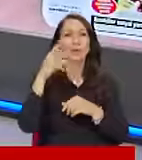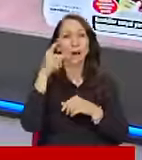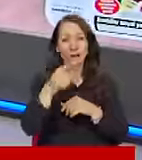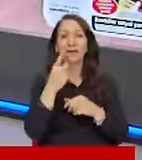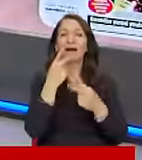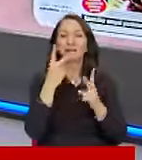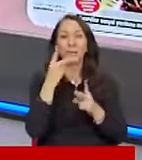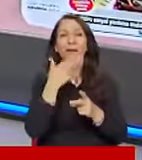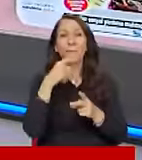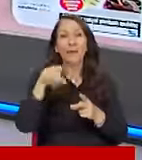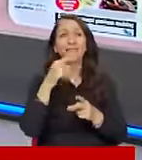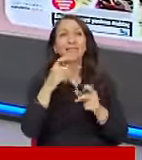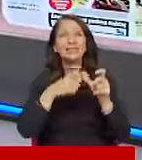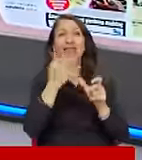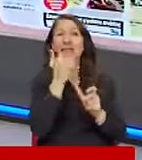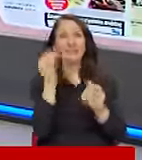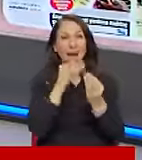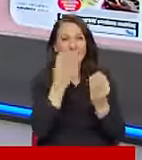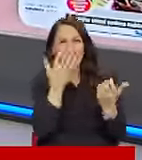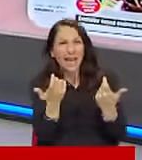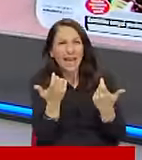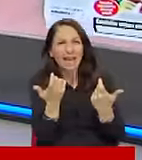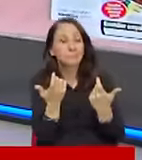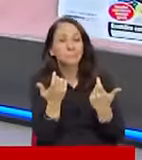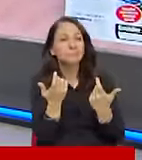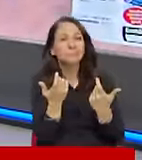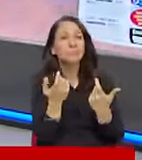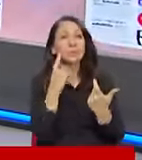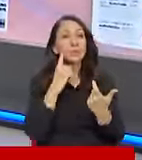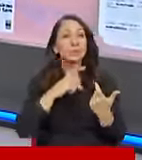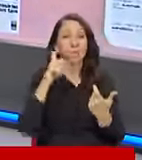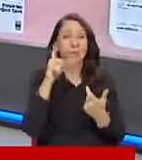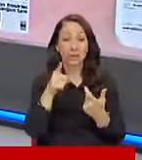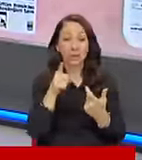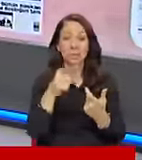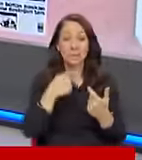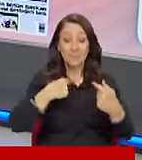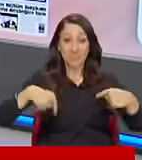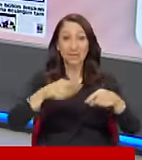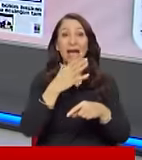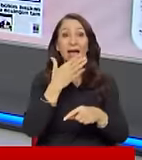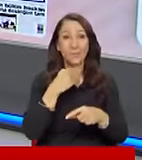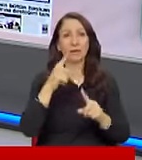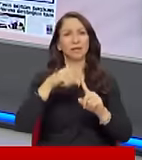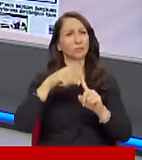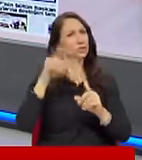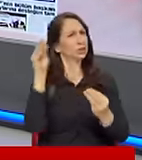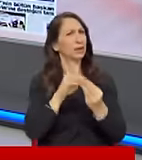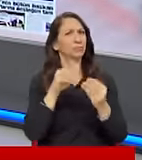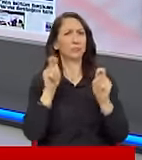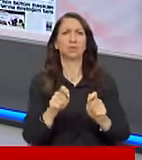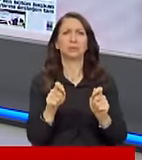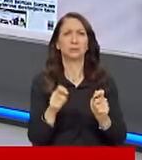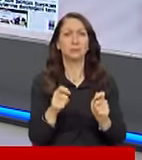gelen bir açıklama, emekliler seyyanen zam beklerken dedi ki Cumhurbaşkanı, biz emeklimize Temmuz'da